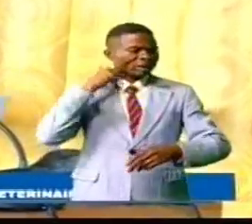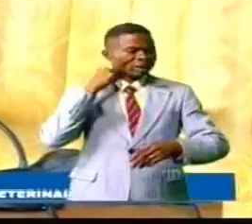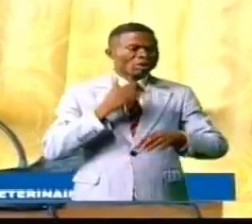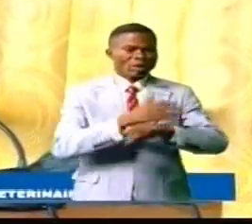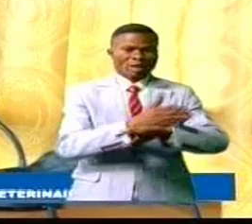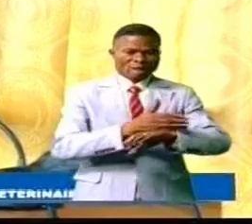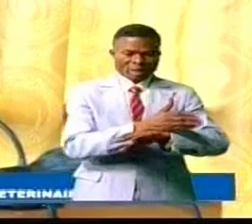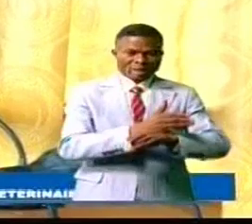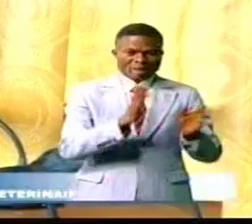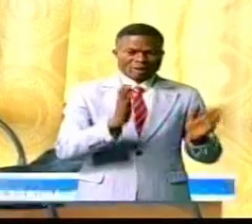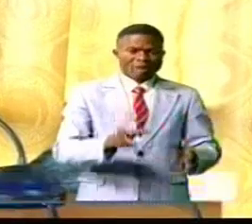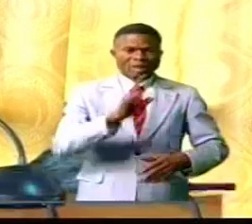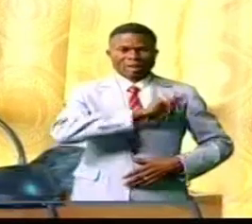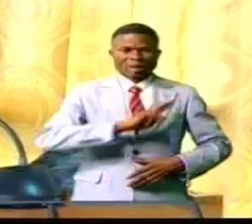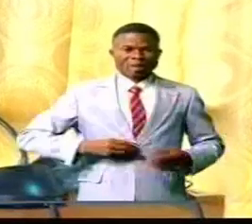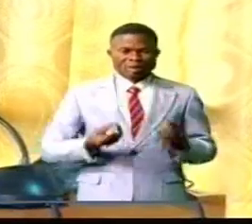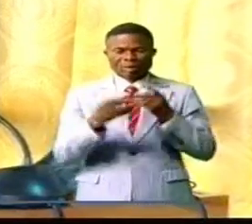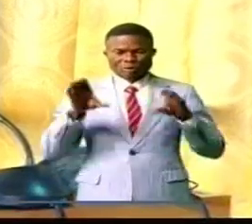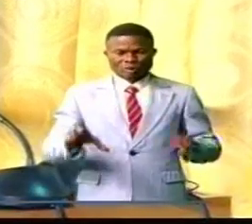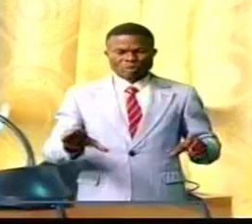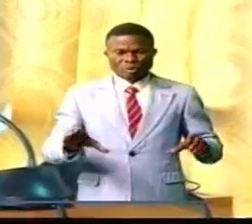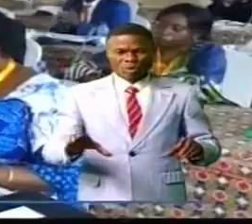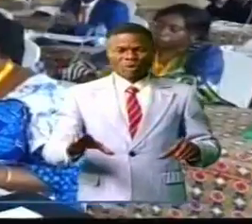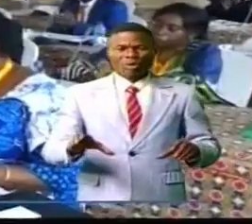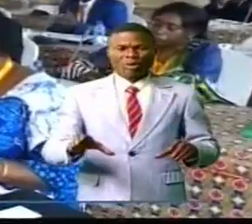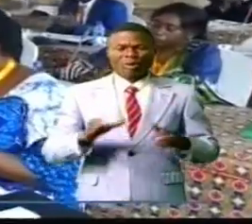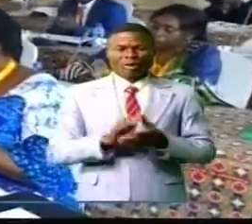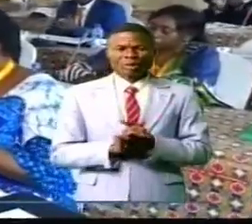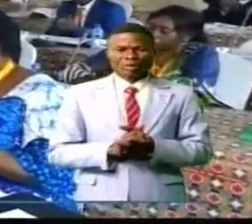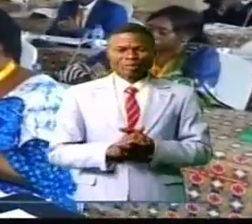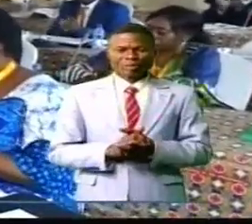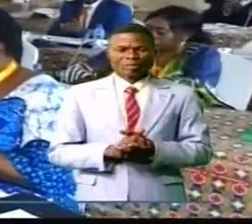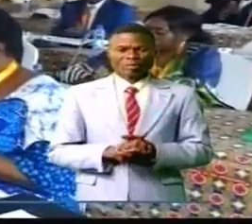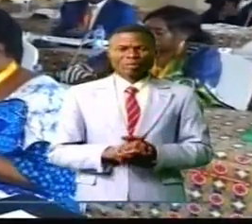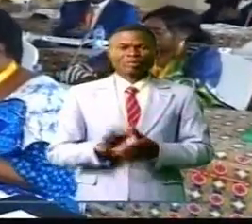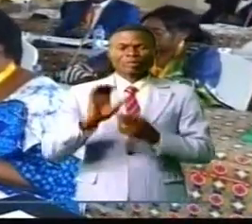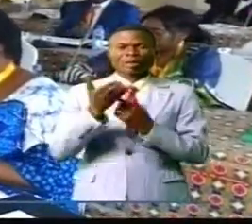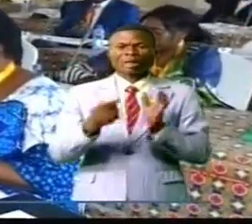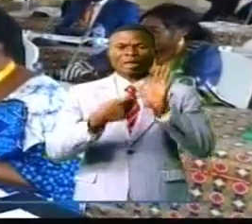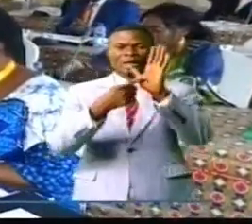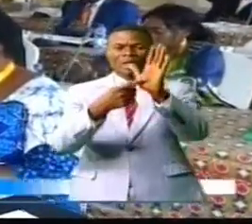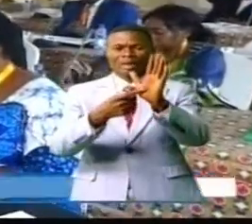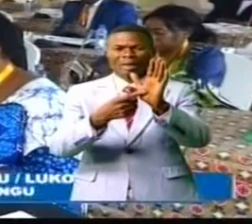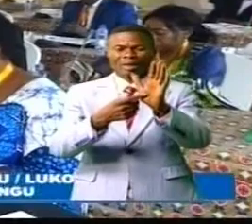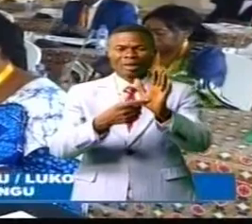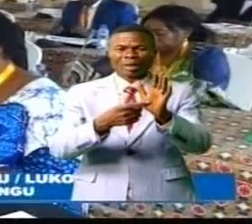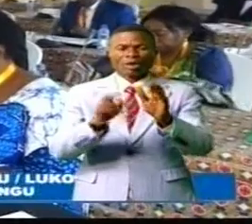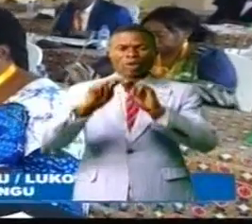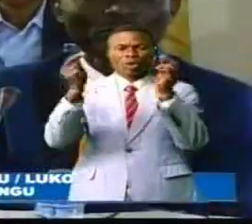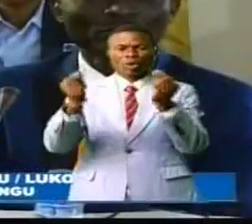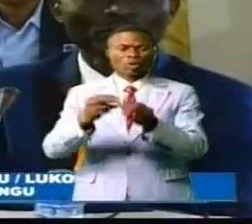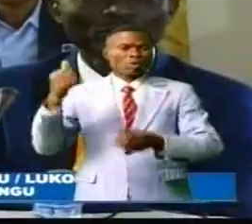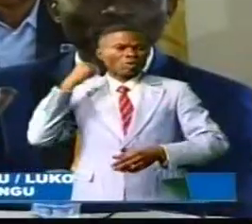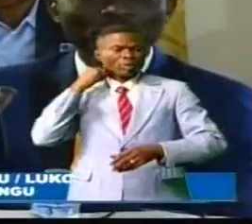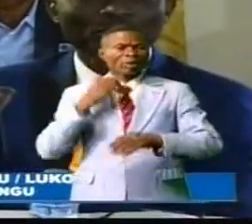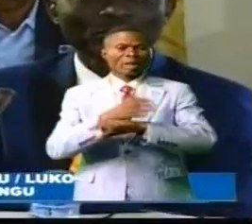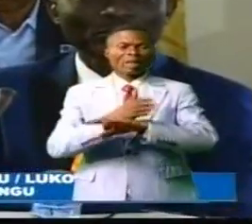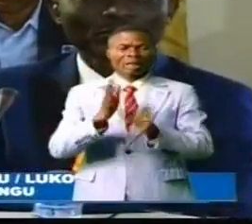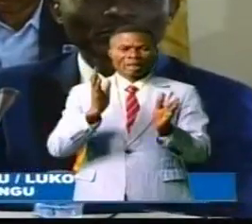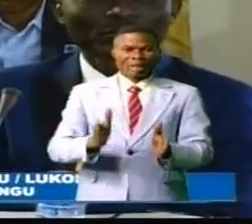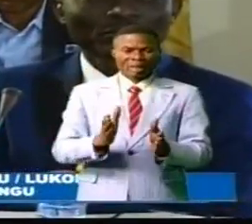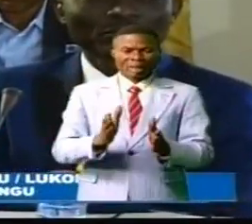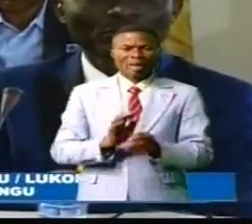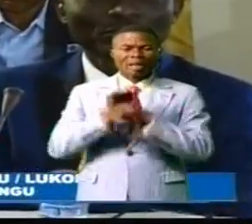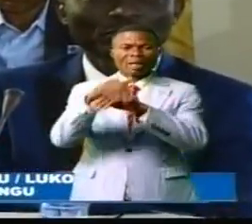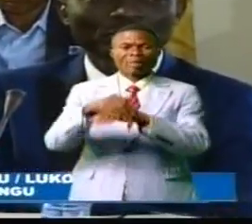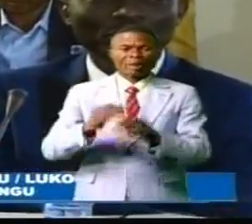vétérinaires de la République démocratique du Congo. La clôture de la présente Assemblée générale de l'Ordre des médecins vétérinaires